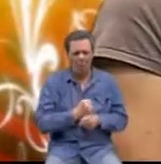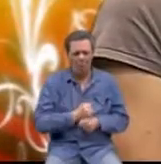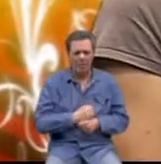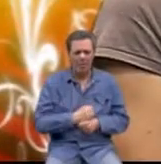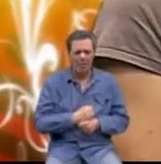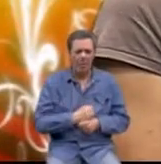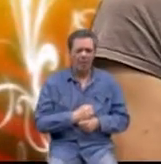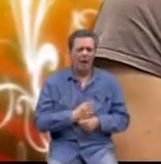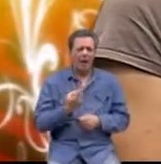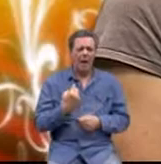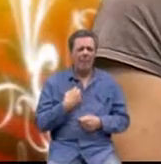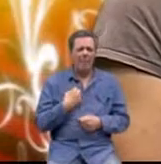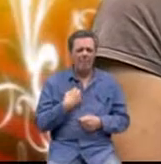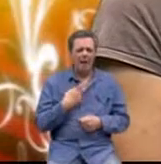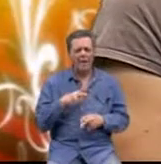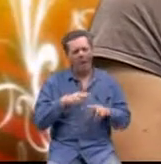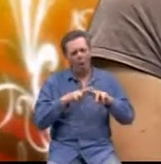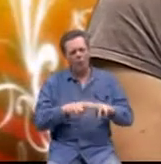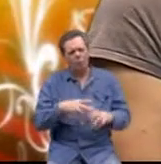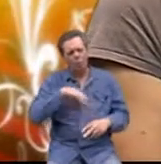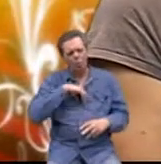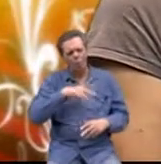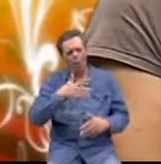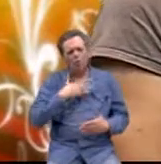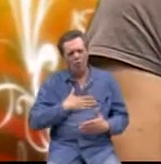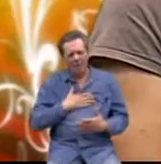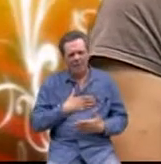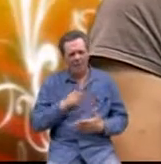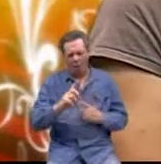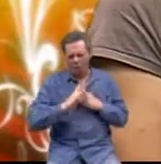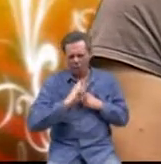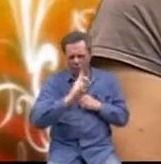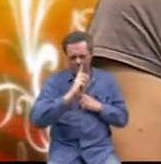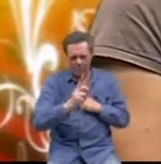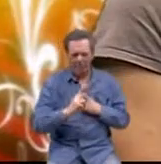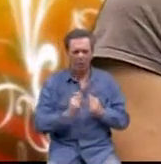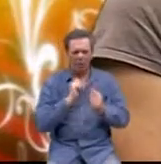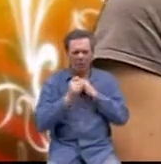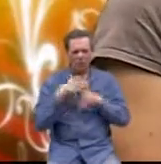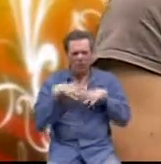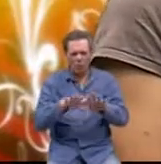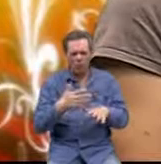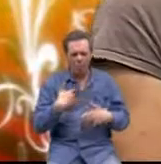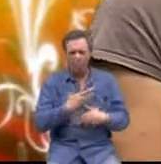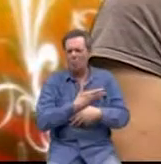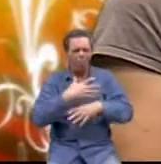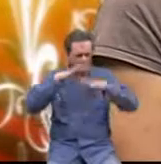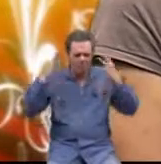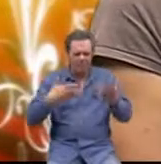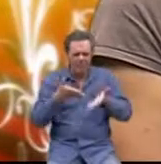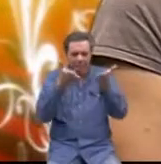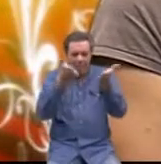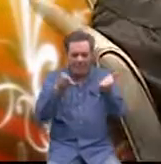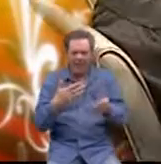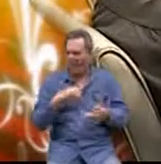je nekako da ostane u duhu ovoga što smo htjeli, to je tog direktnog kontakta s ljudima. Mi ćemo svi biti tamo